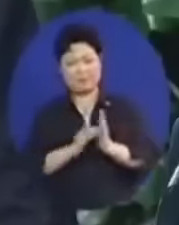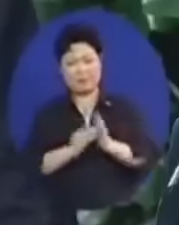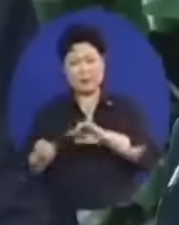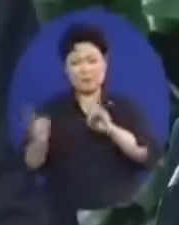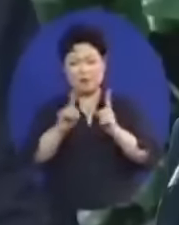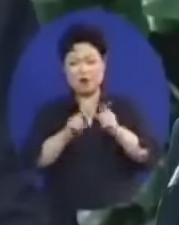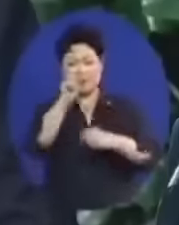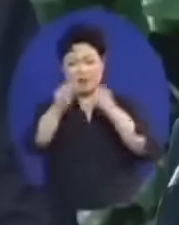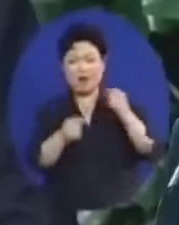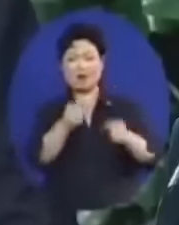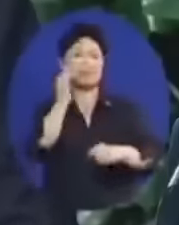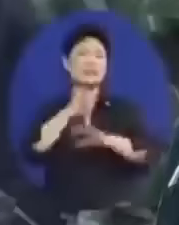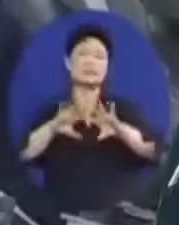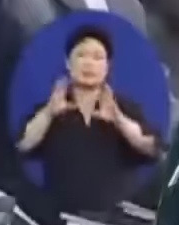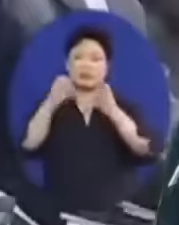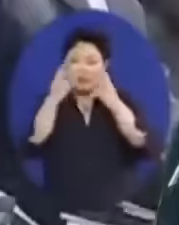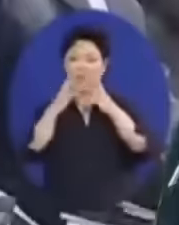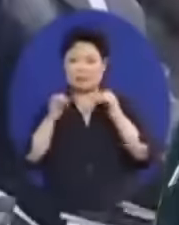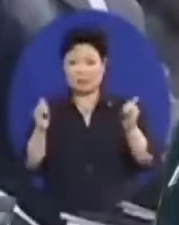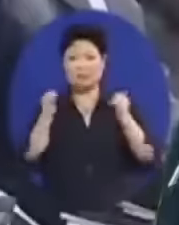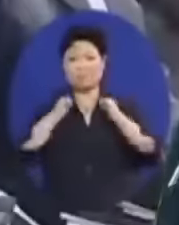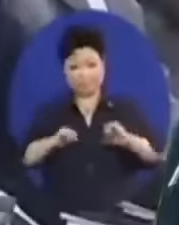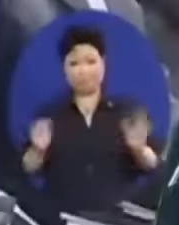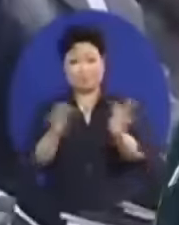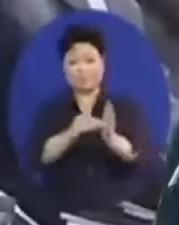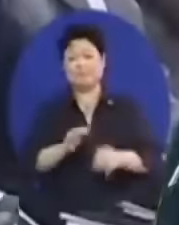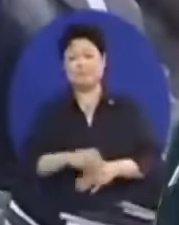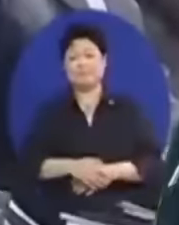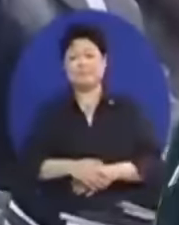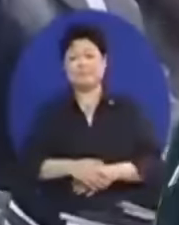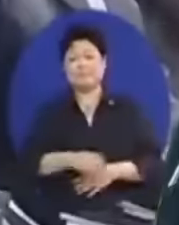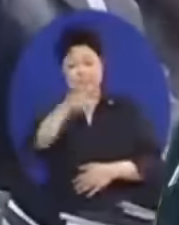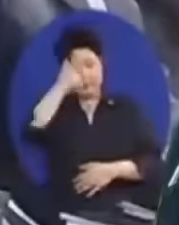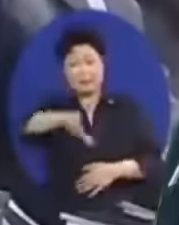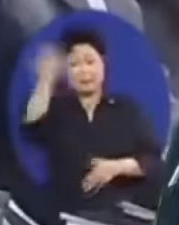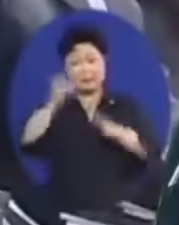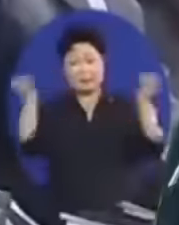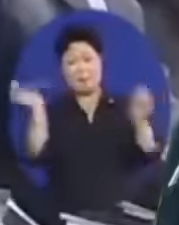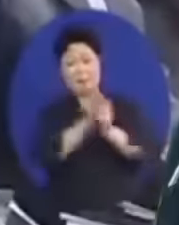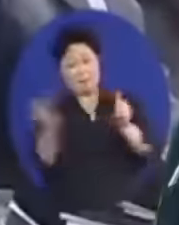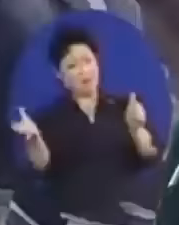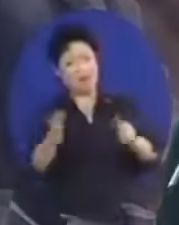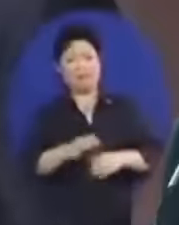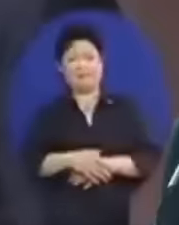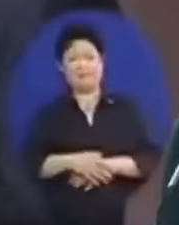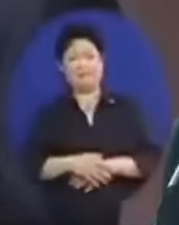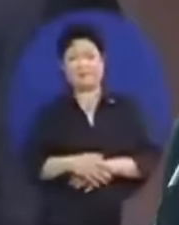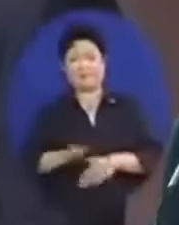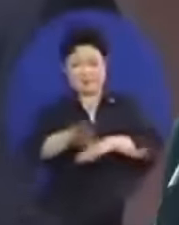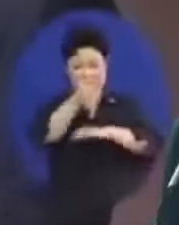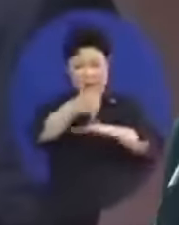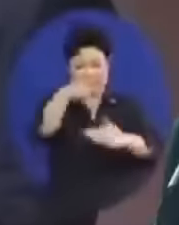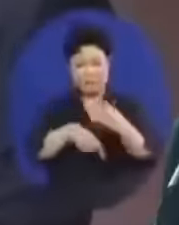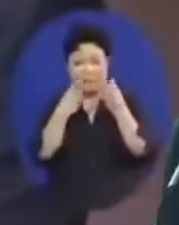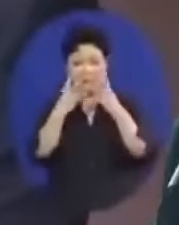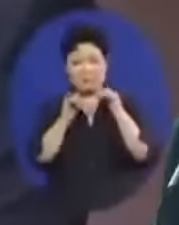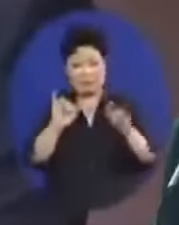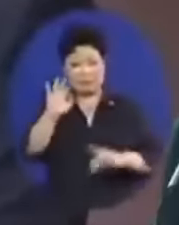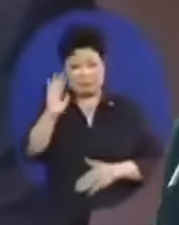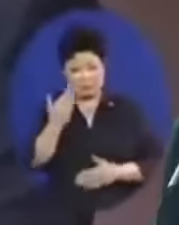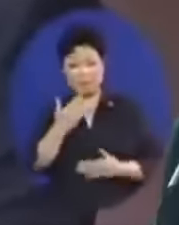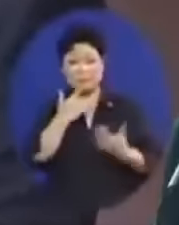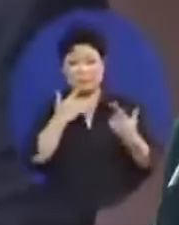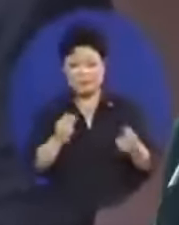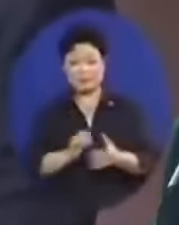부활 영생 천국의 새 사람을 입었습니다. 옛사람은 벗어버리셨습니다. 그리스도 안에서 새사람이